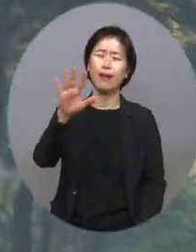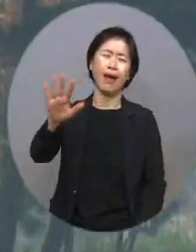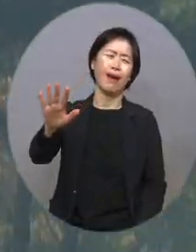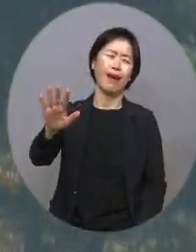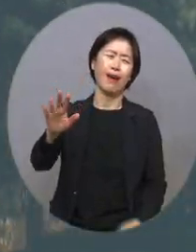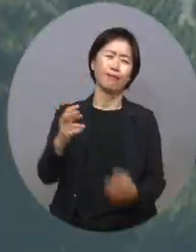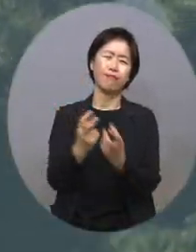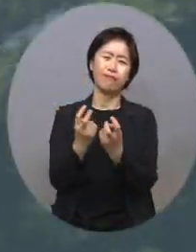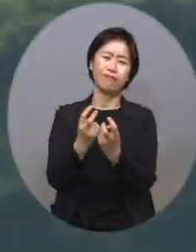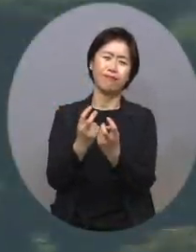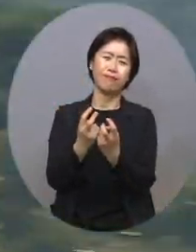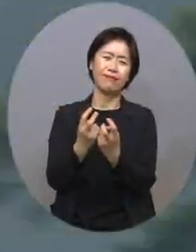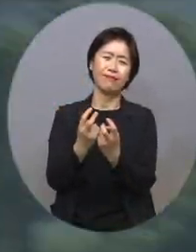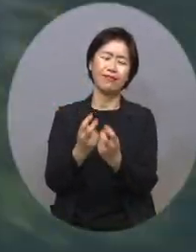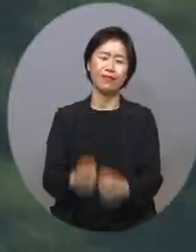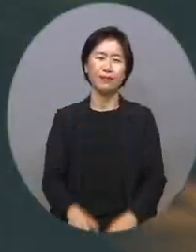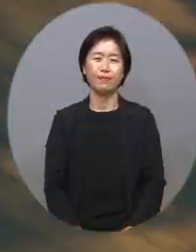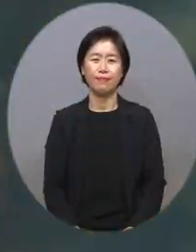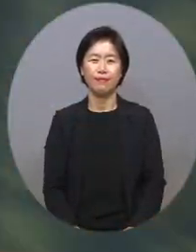안 돼!